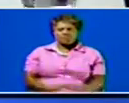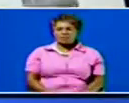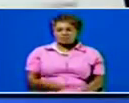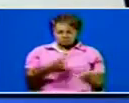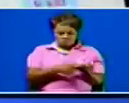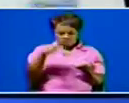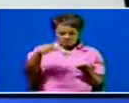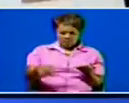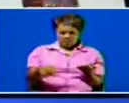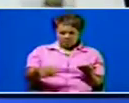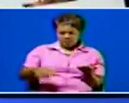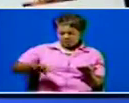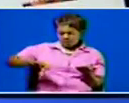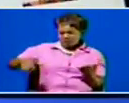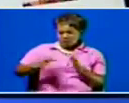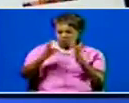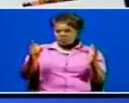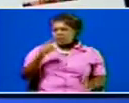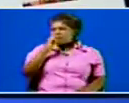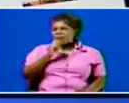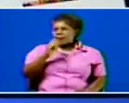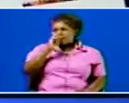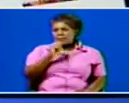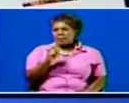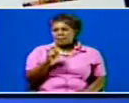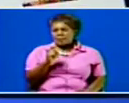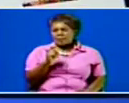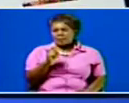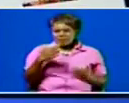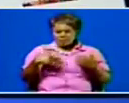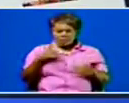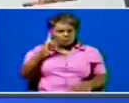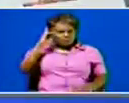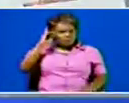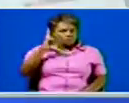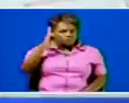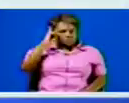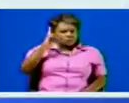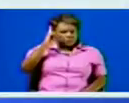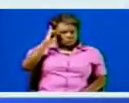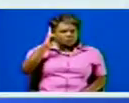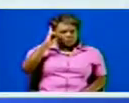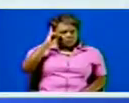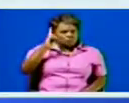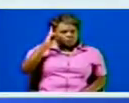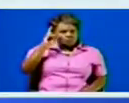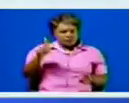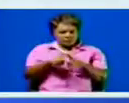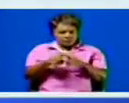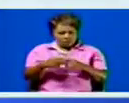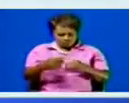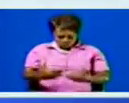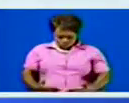Wiki hii katika jiji la Dar es Salaam ulivuma uvumi. Wanaonyoa nywele kwa mtindo wa kiduku na wanaovaa sketi